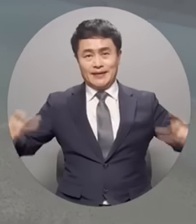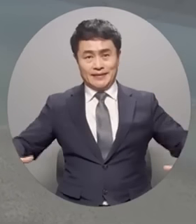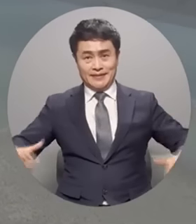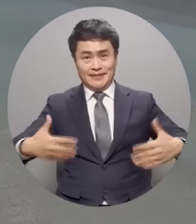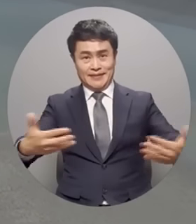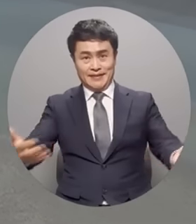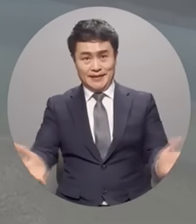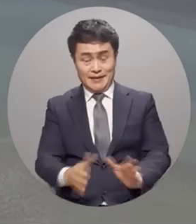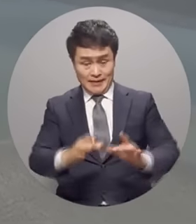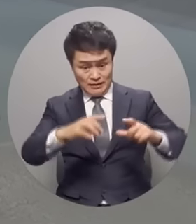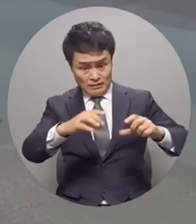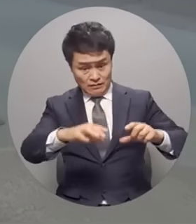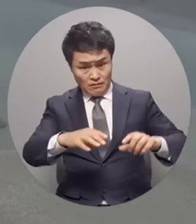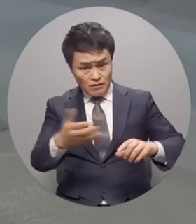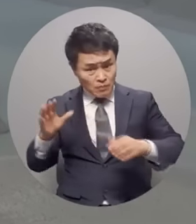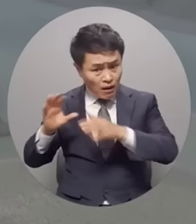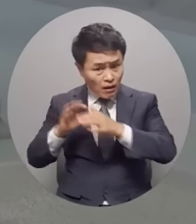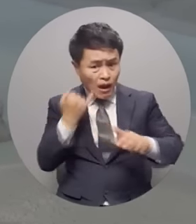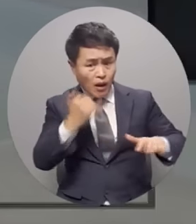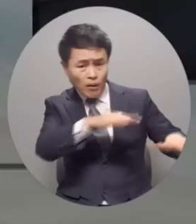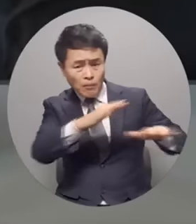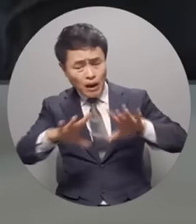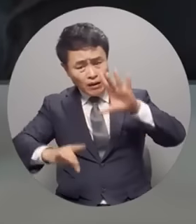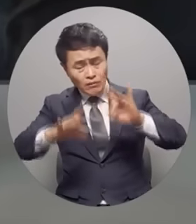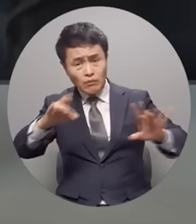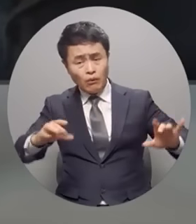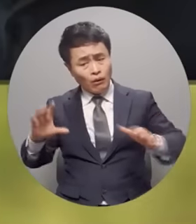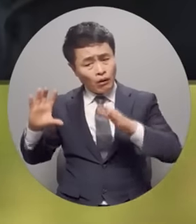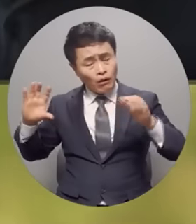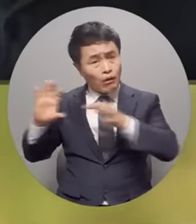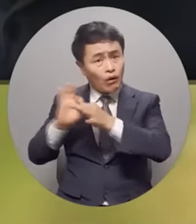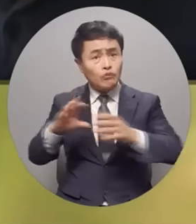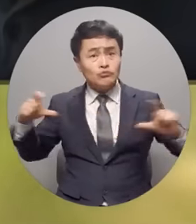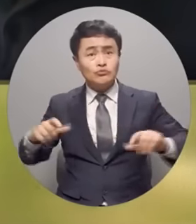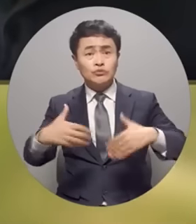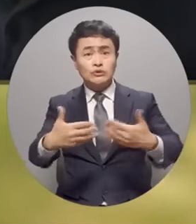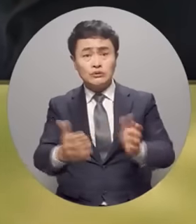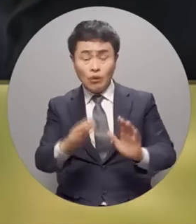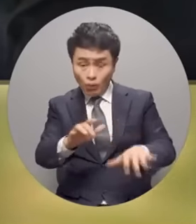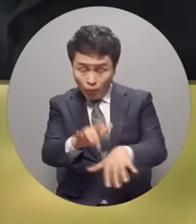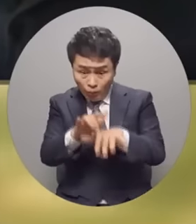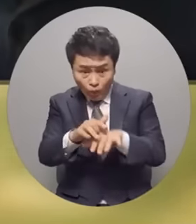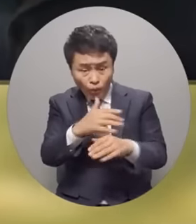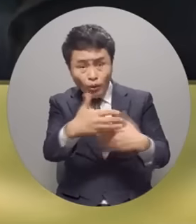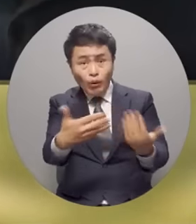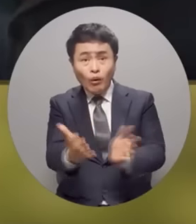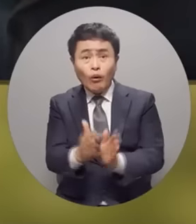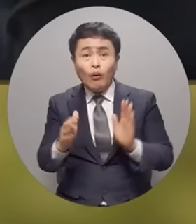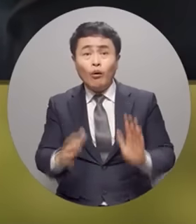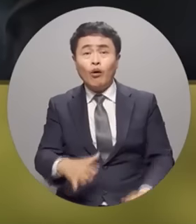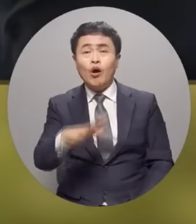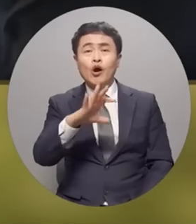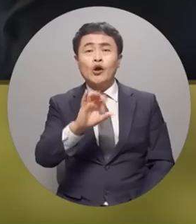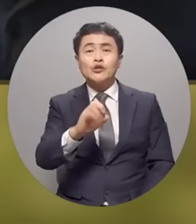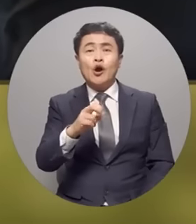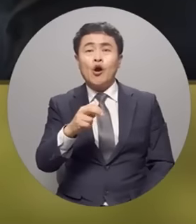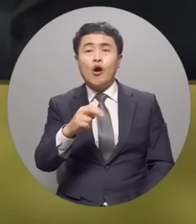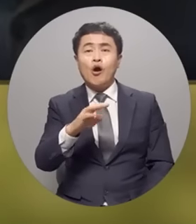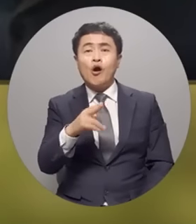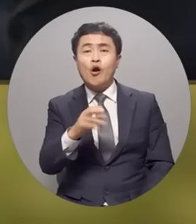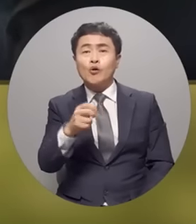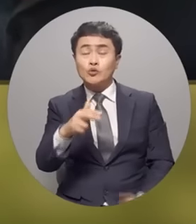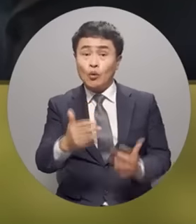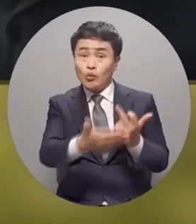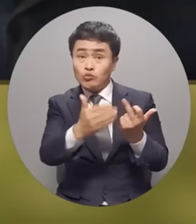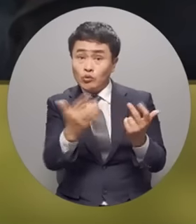갯벌은 계속해서 줄고 있습니다. 많은 멸종위 종들이 바로 이 영종도 북단에 있는 갯벌의 먹이토로서